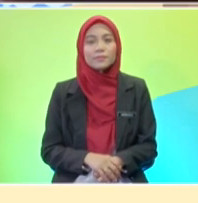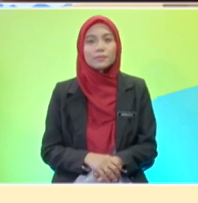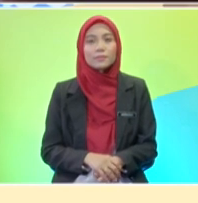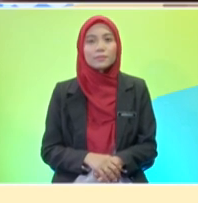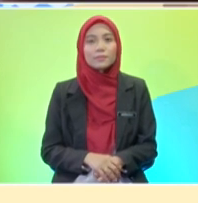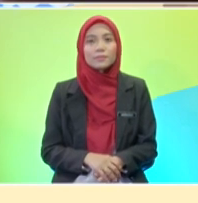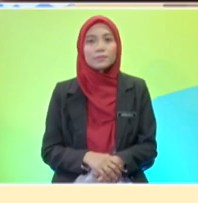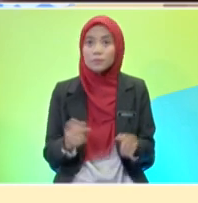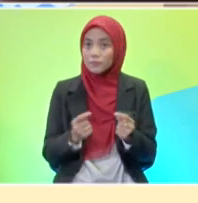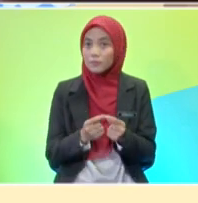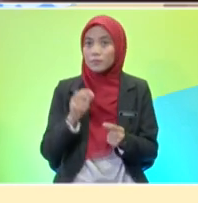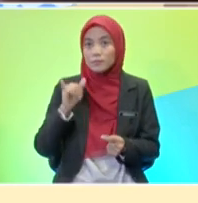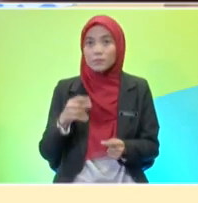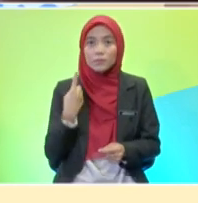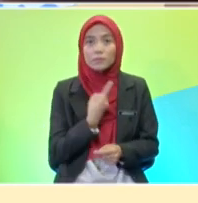lakukan